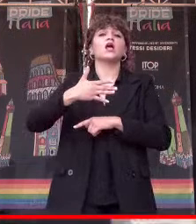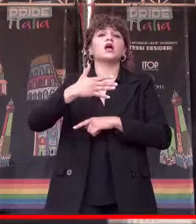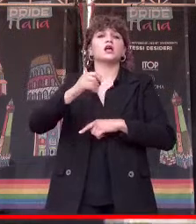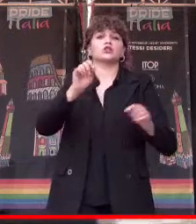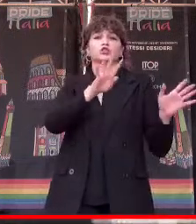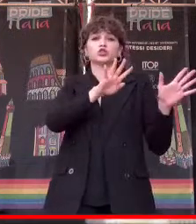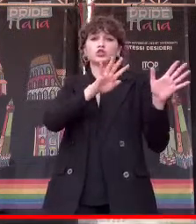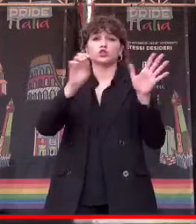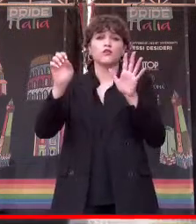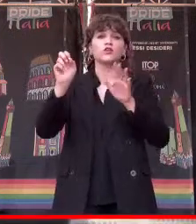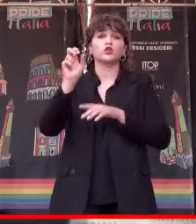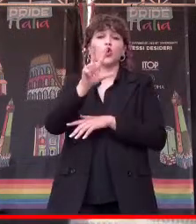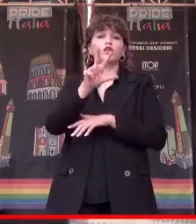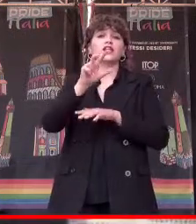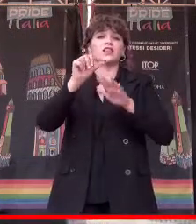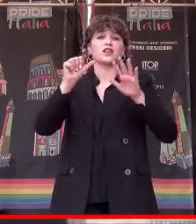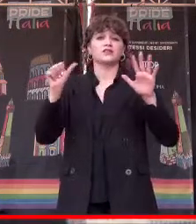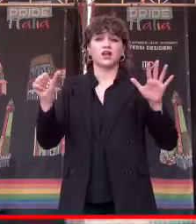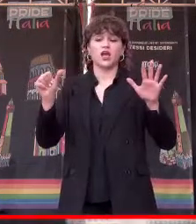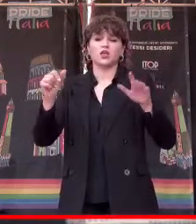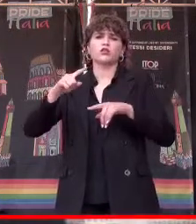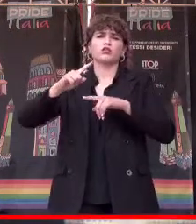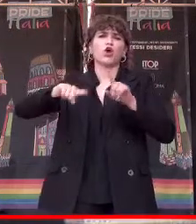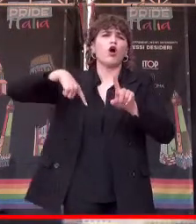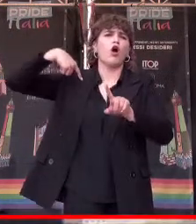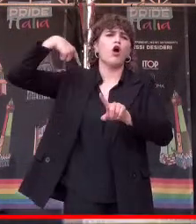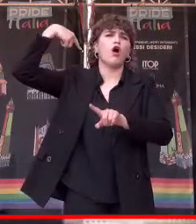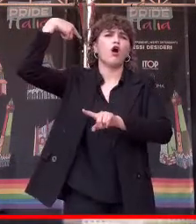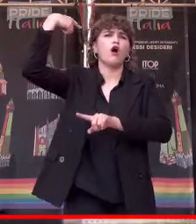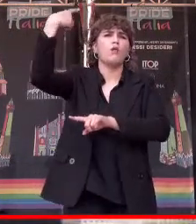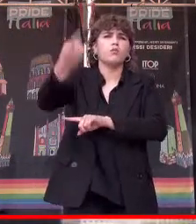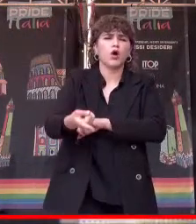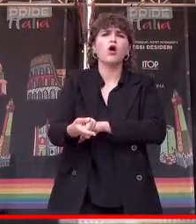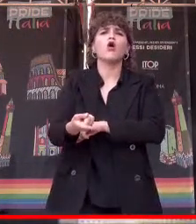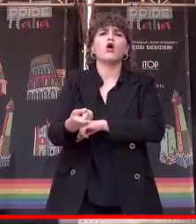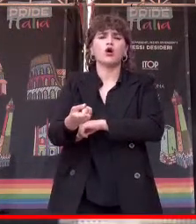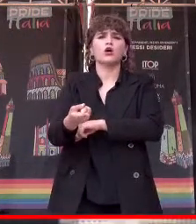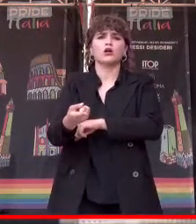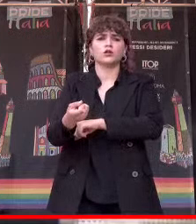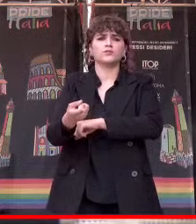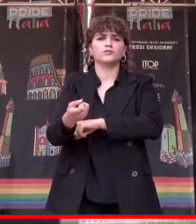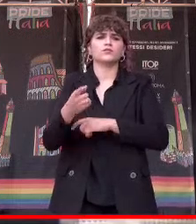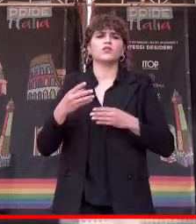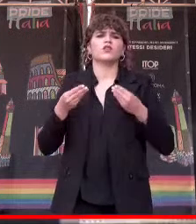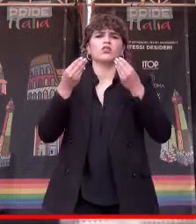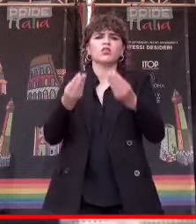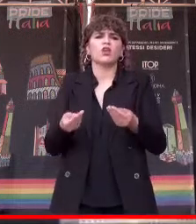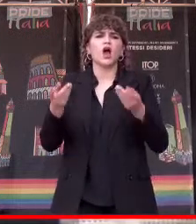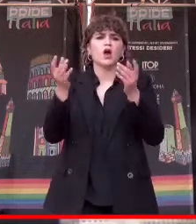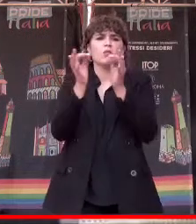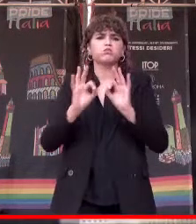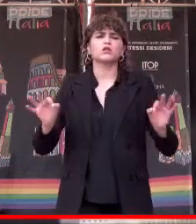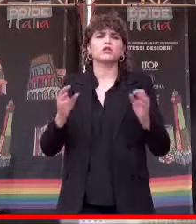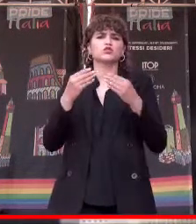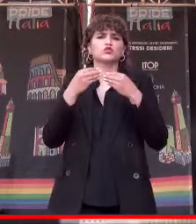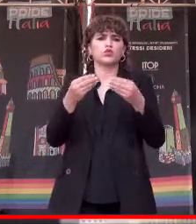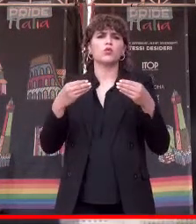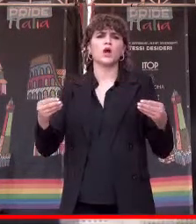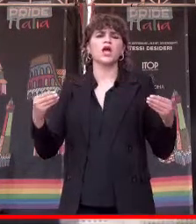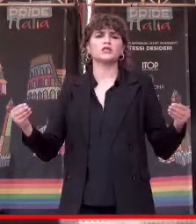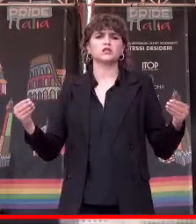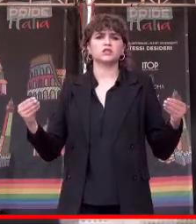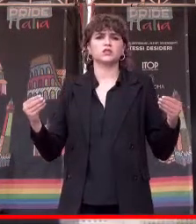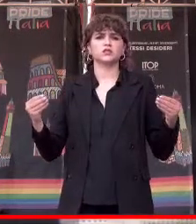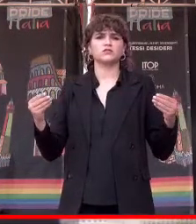che è dell'85, ma ha dato già da molto tempo gli strumenti per cambiare anche il volto